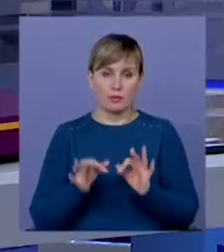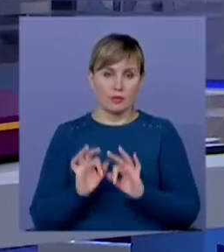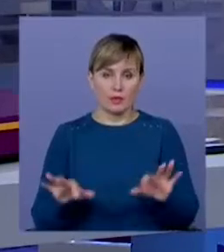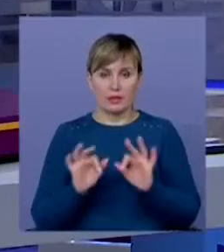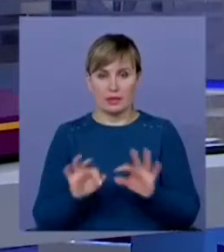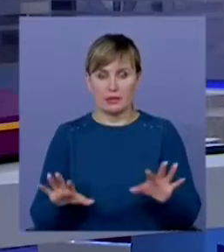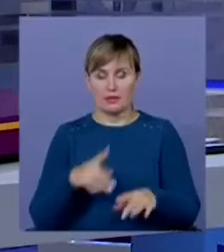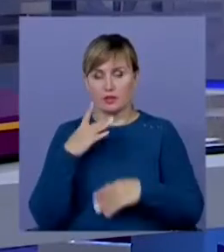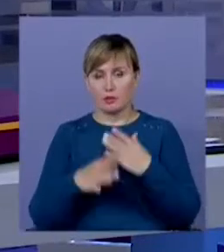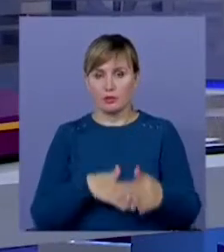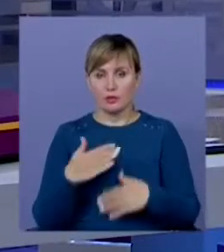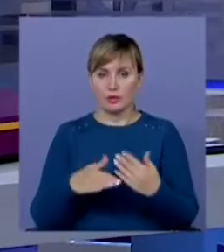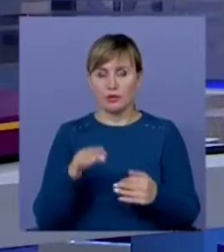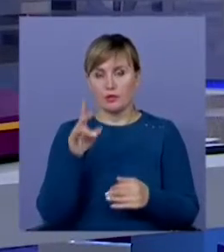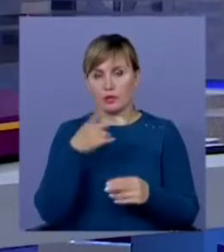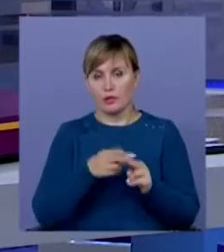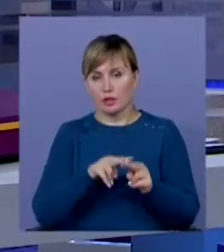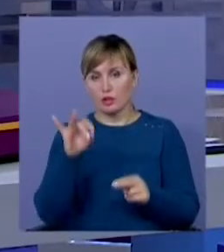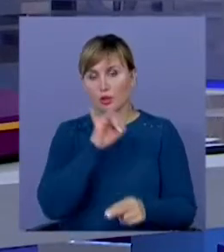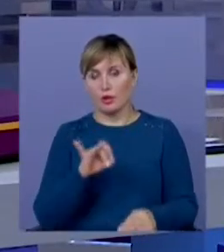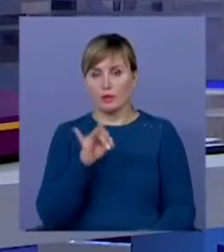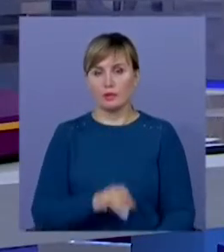разбиралась в запутанной коммунальной истории.